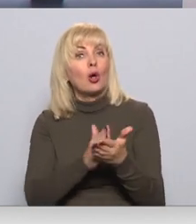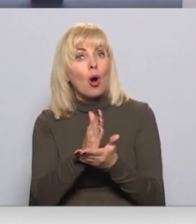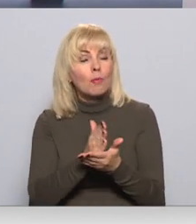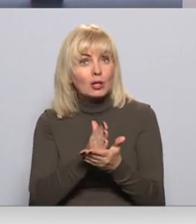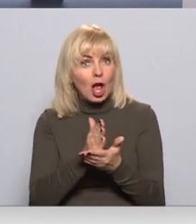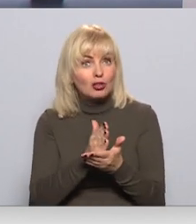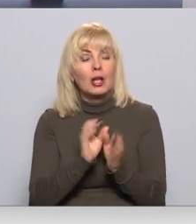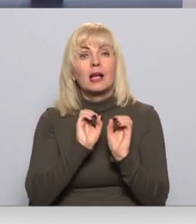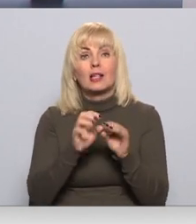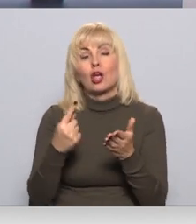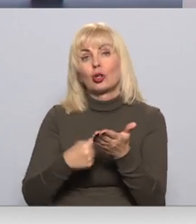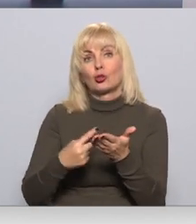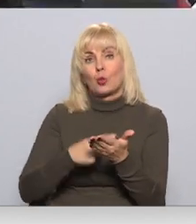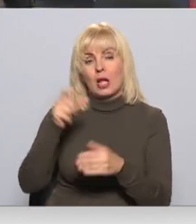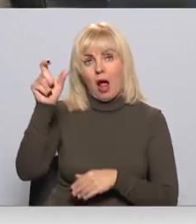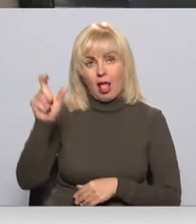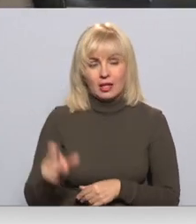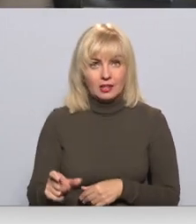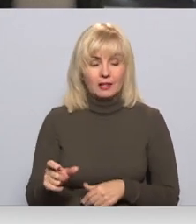pavēra, stāsta Dāvis Freidenfelds.